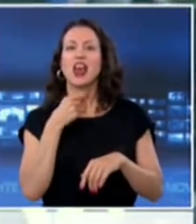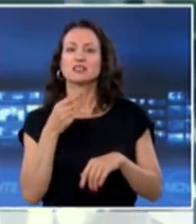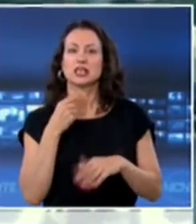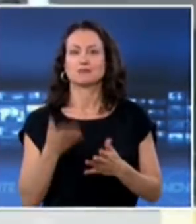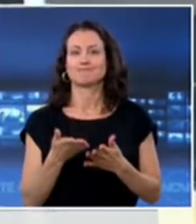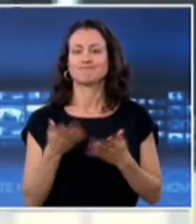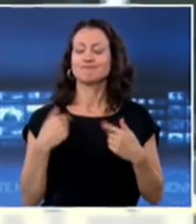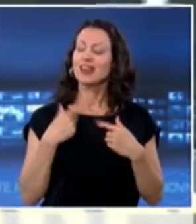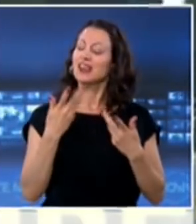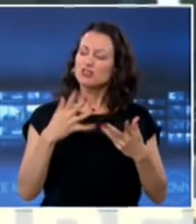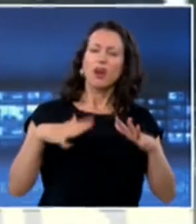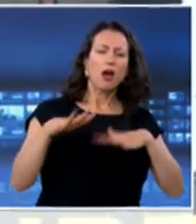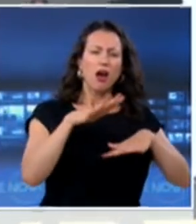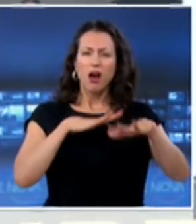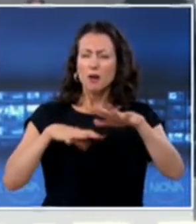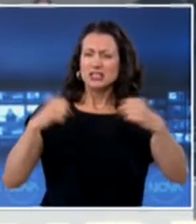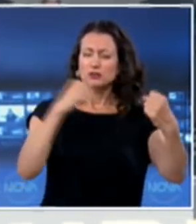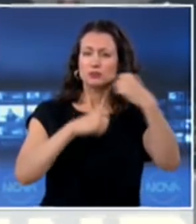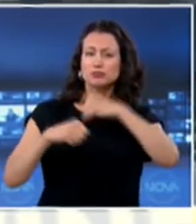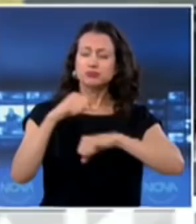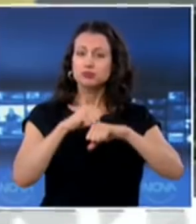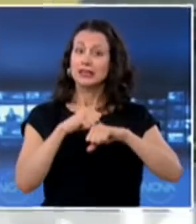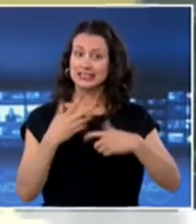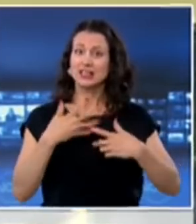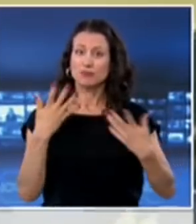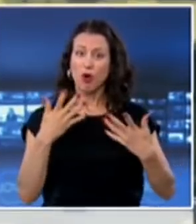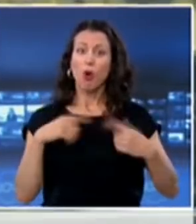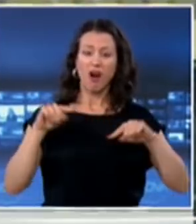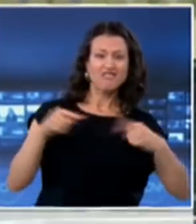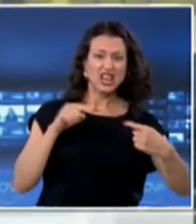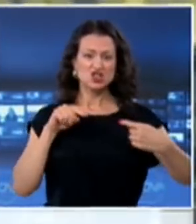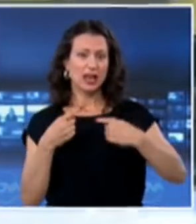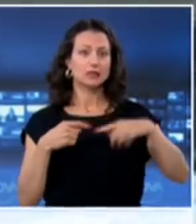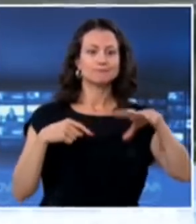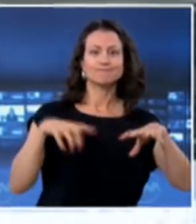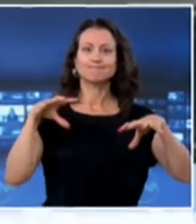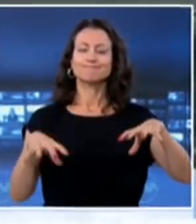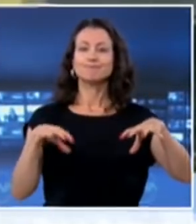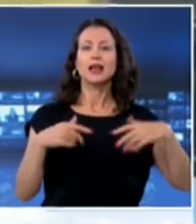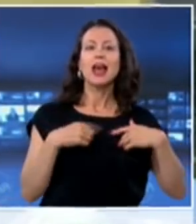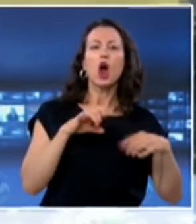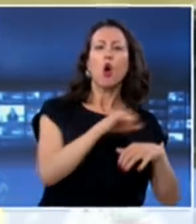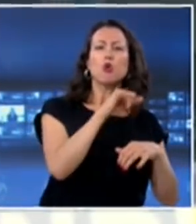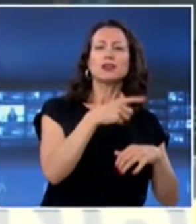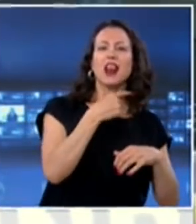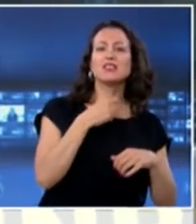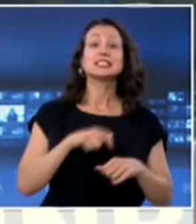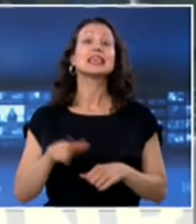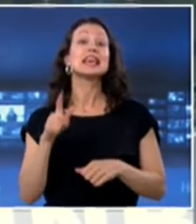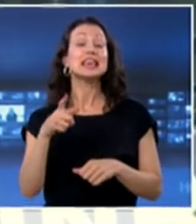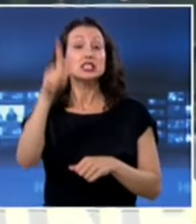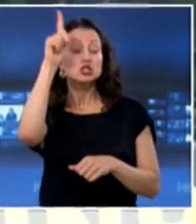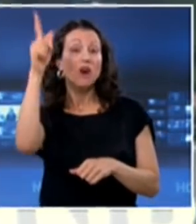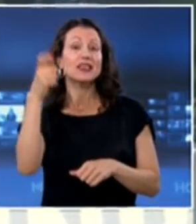сбиване между части от връждуващите фракции Ултраслевски и София Запад се е наложила намесата на служителите на реда. До